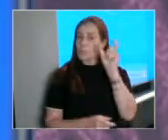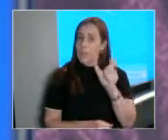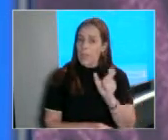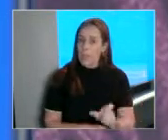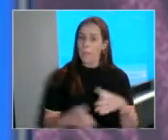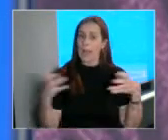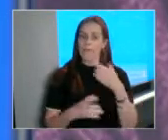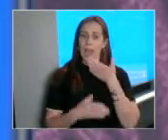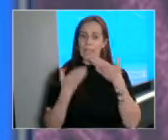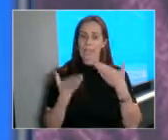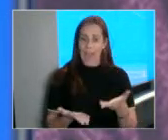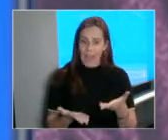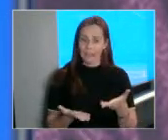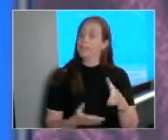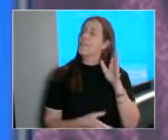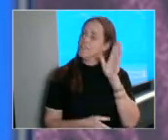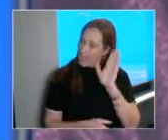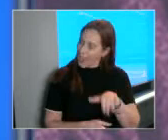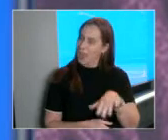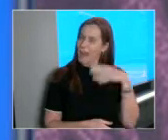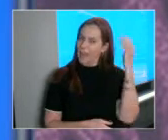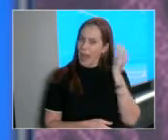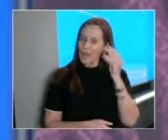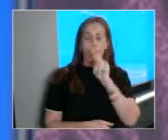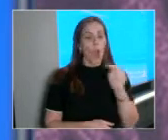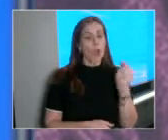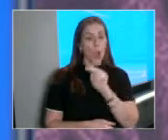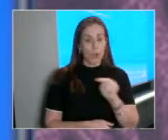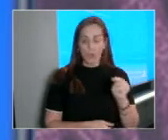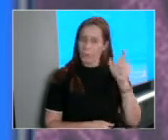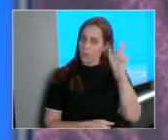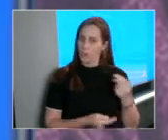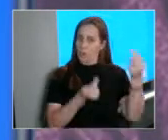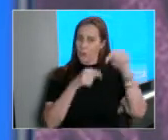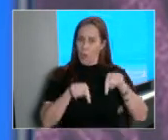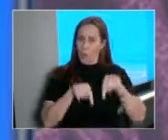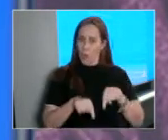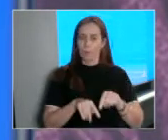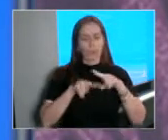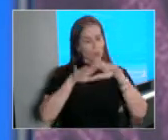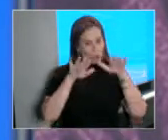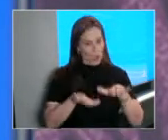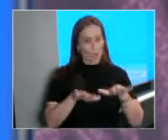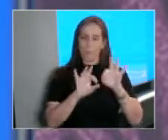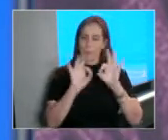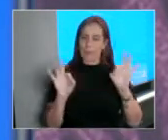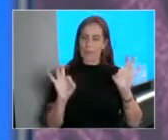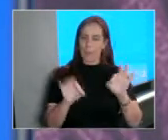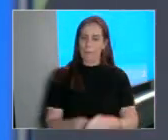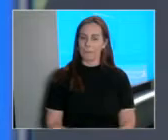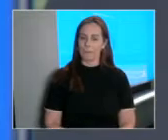שונים בחברה הישראלית, וגם נלמד על אותם נושאים עם אורחים שהגיעו לכאן לאולפן. תישארו איתנו, אנחנו